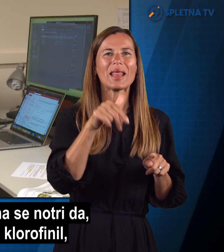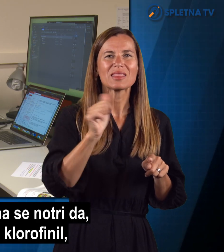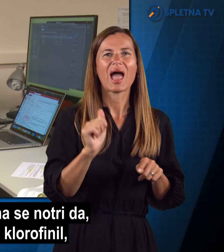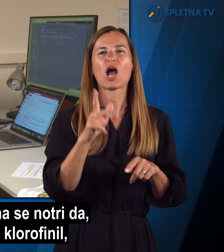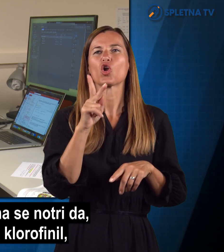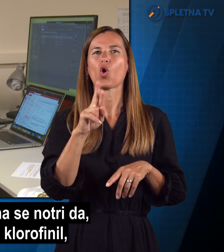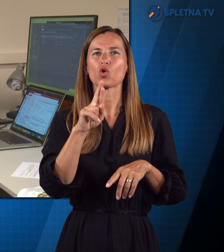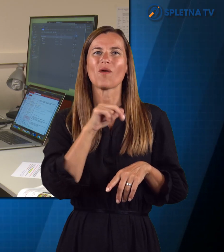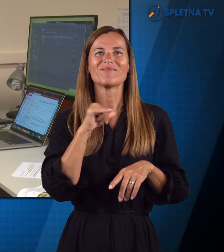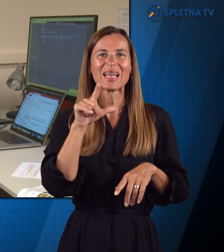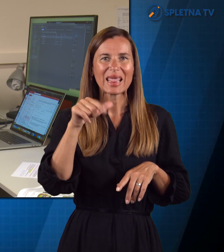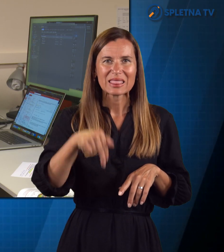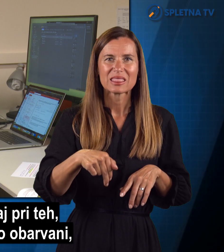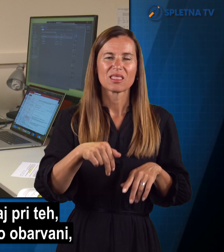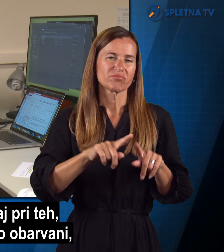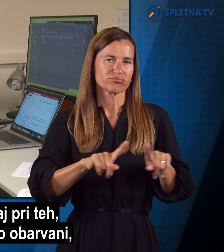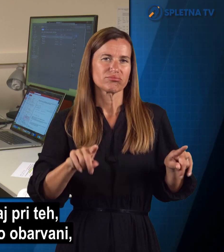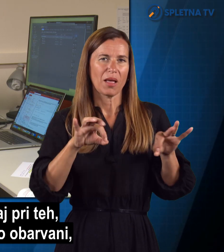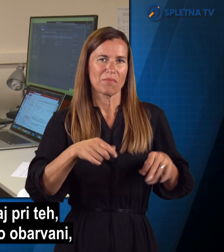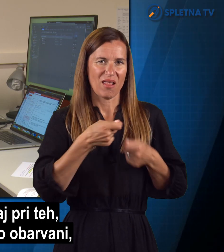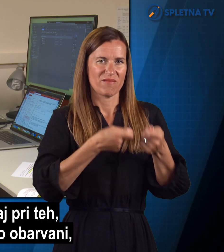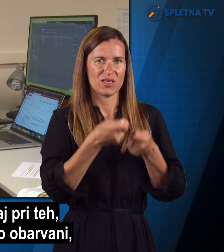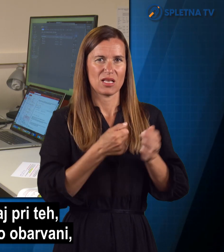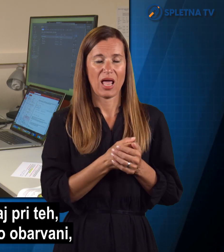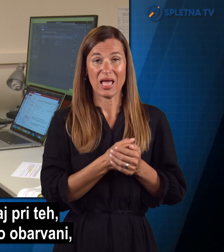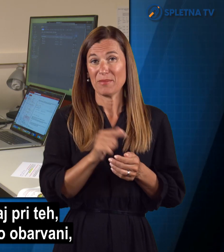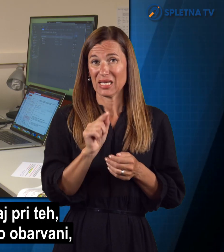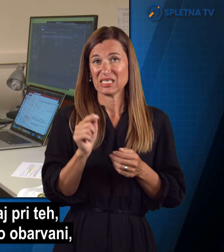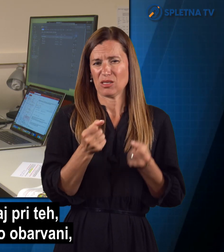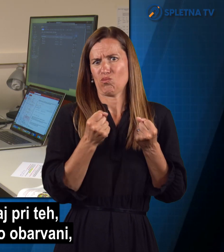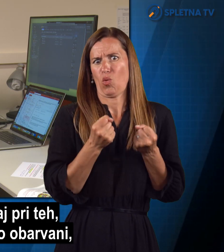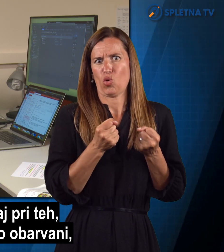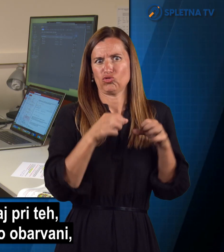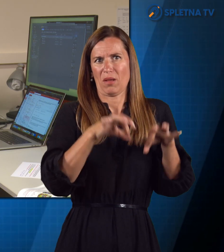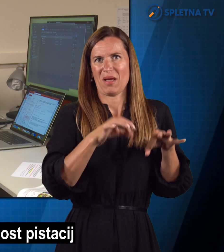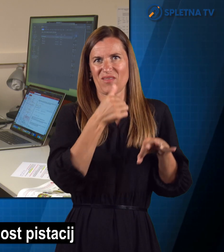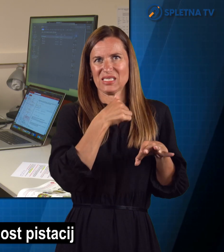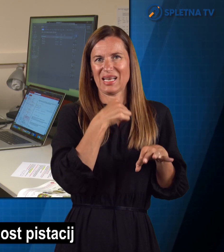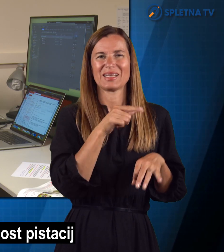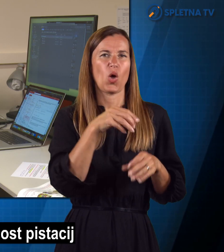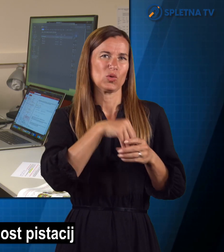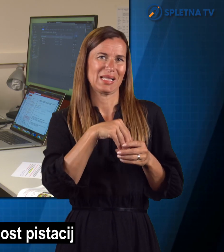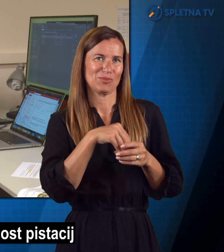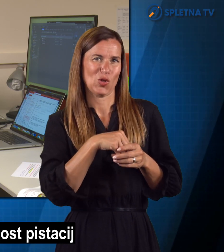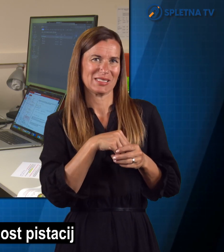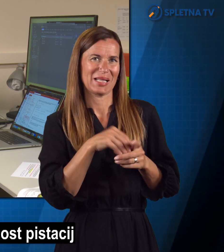klorofilin, ampak načeloma, vsaj pri teh, ki so bili zelo barvani, je bila vsebnost